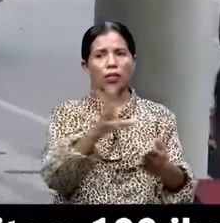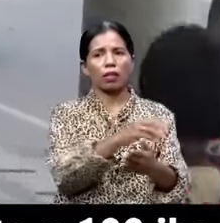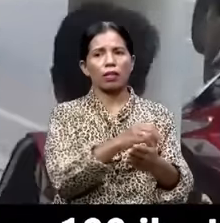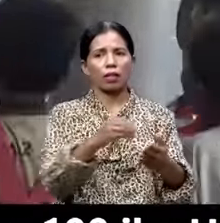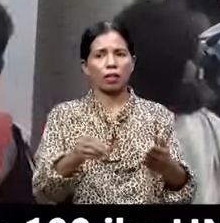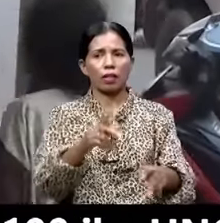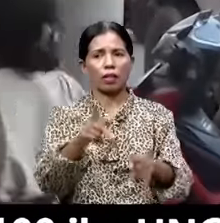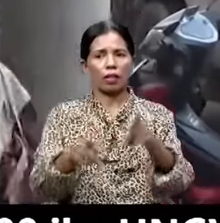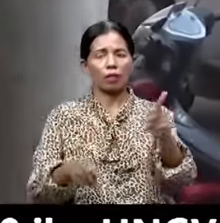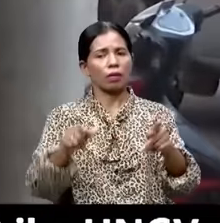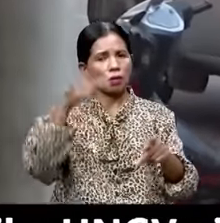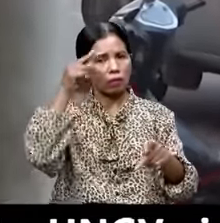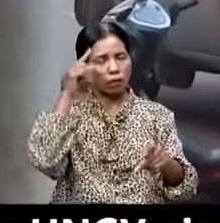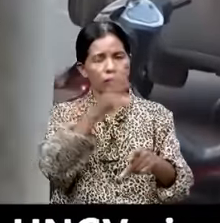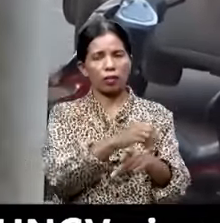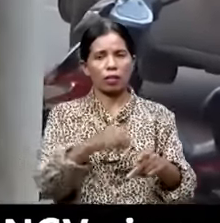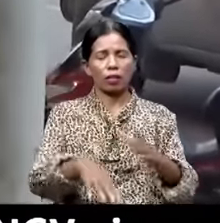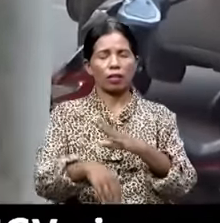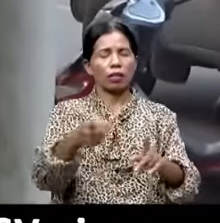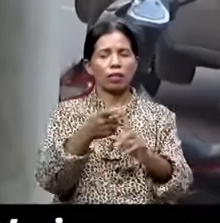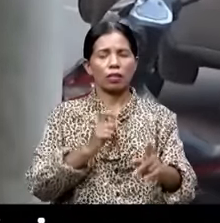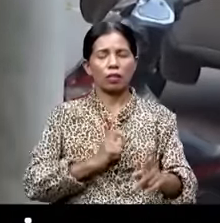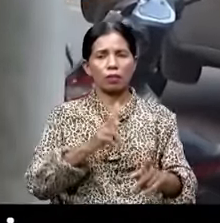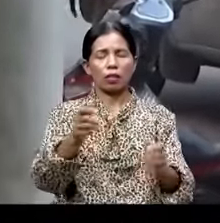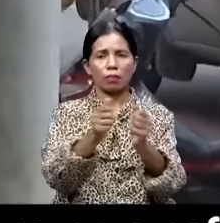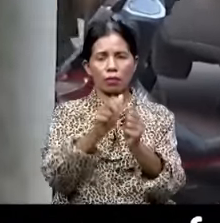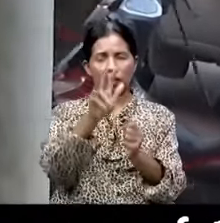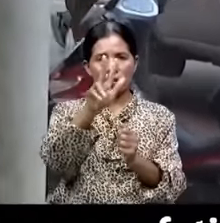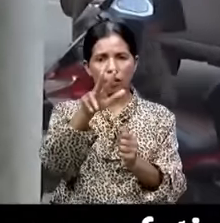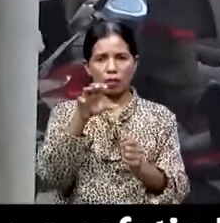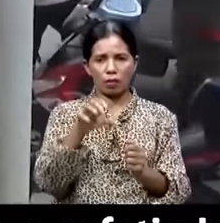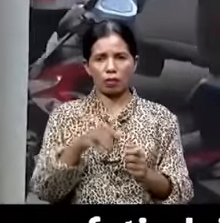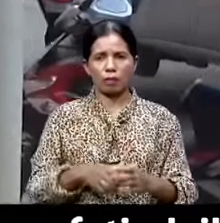total komunidade nebe guberu sehasai usita stolu hamutuk besik atus tolu Abraham Amaral, Ziemen.